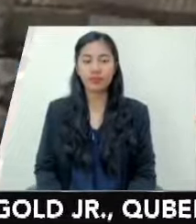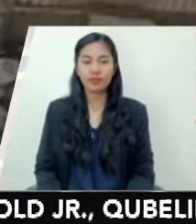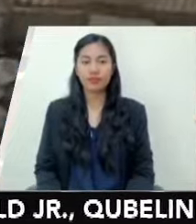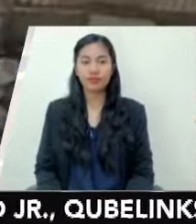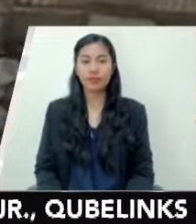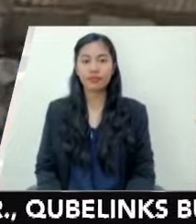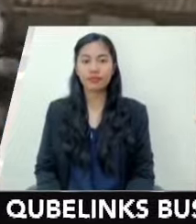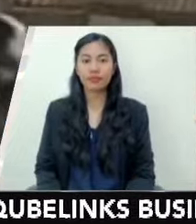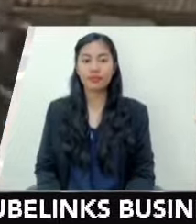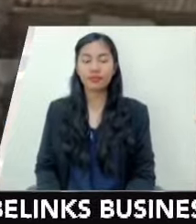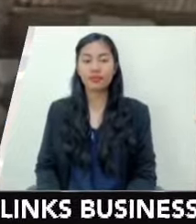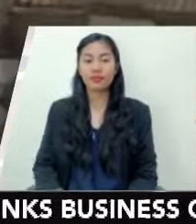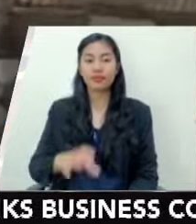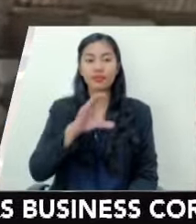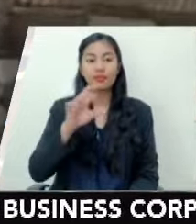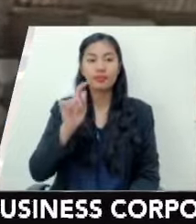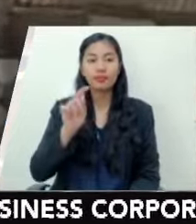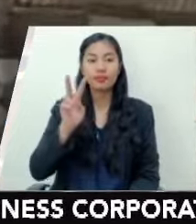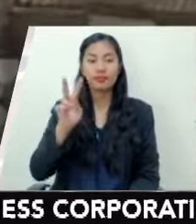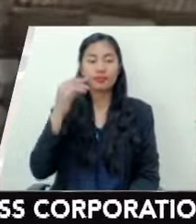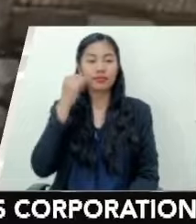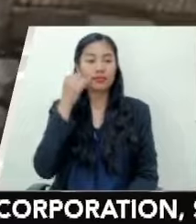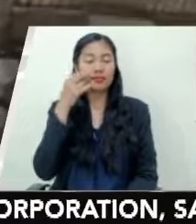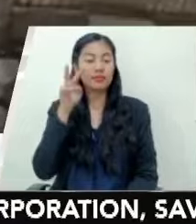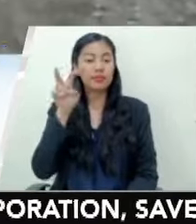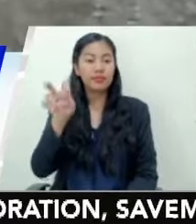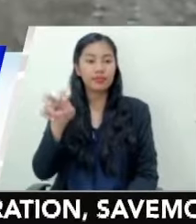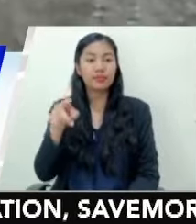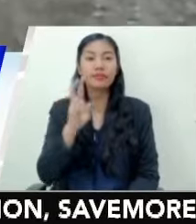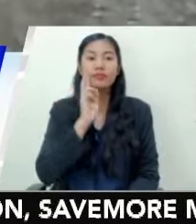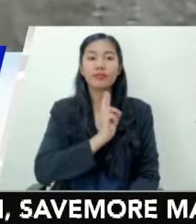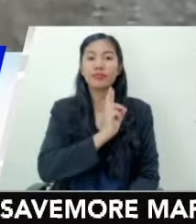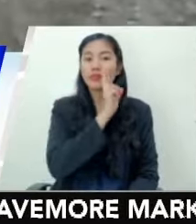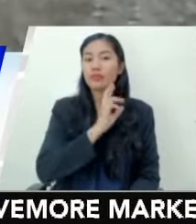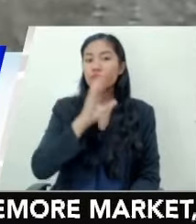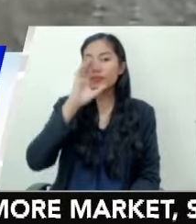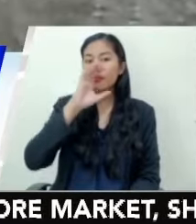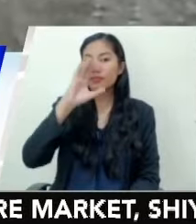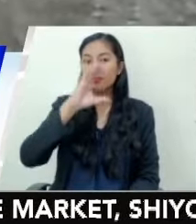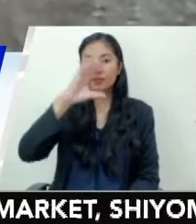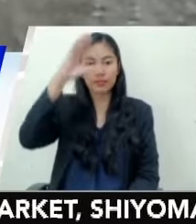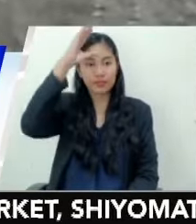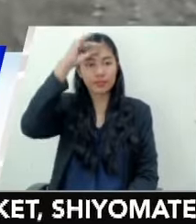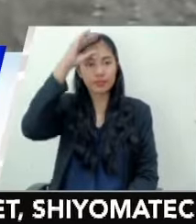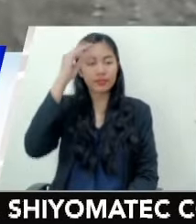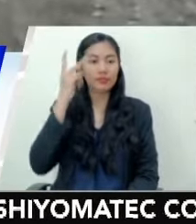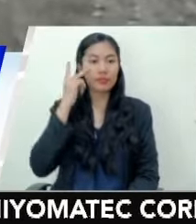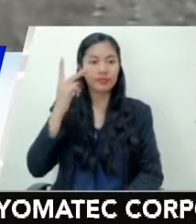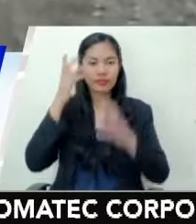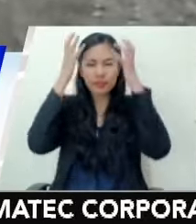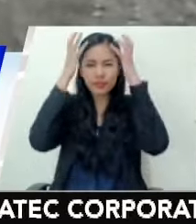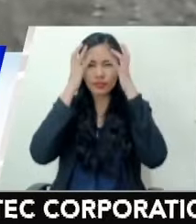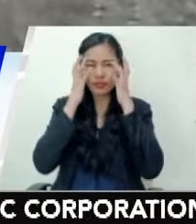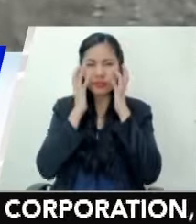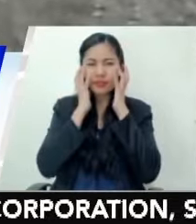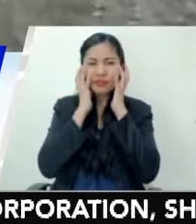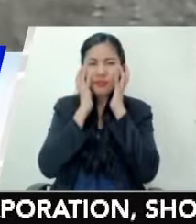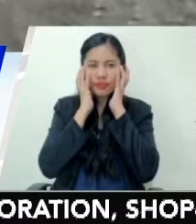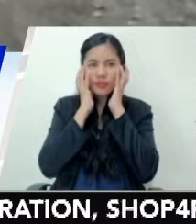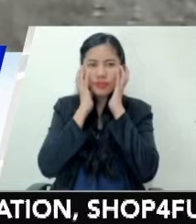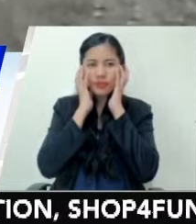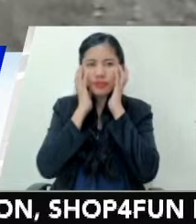Sa kuha ng CCTV sa isang restaurant sa Cebu, makikita ang lalaking iyan na naka-helmet. Dumiretso sa